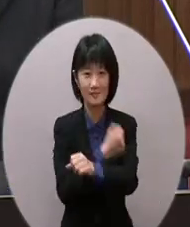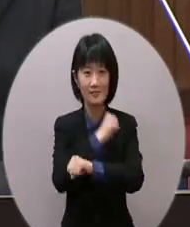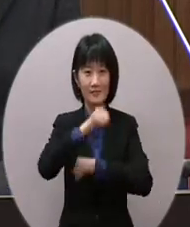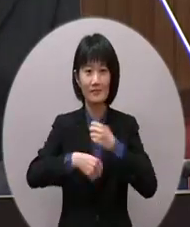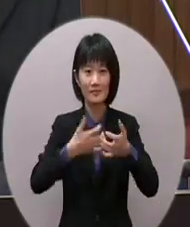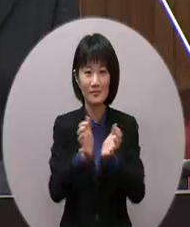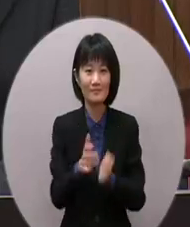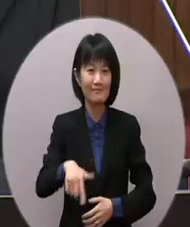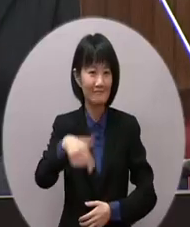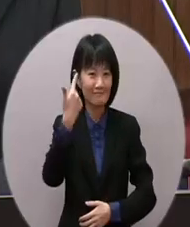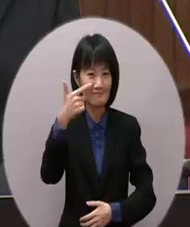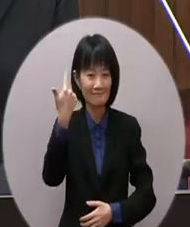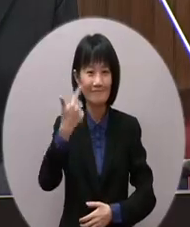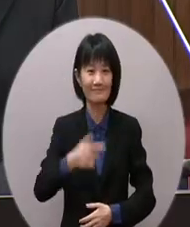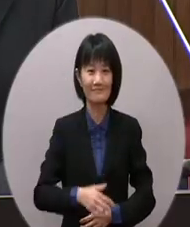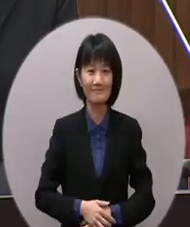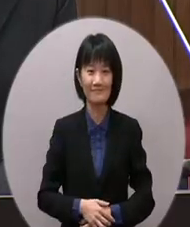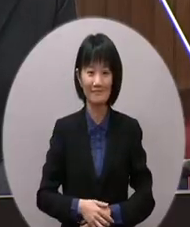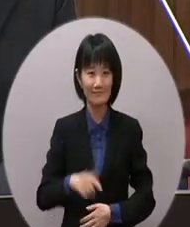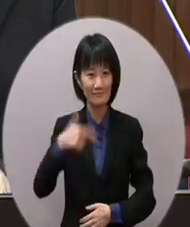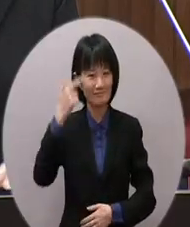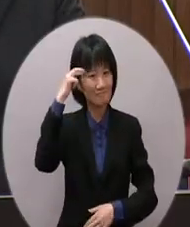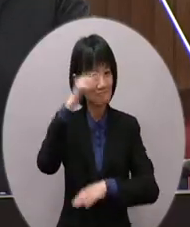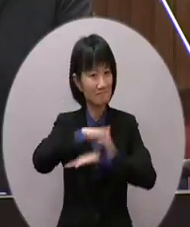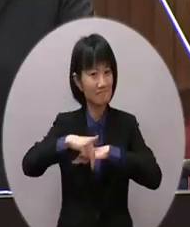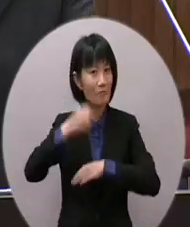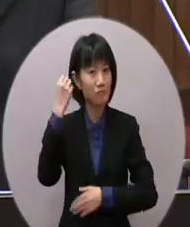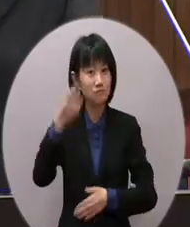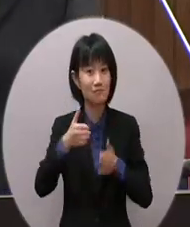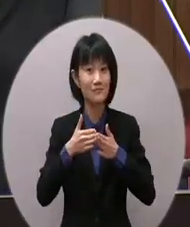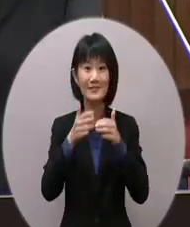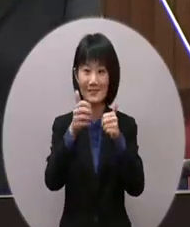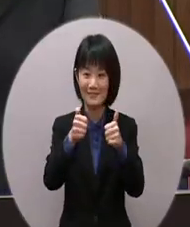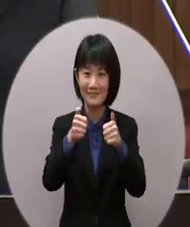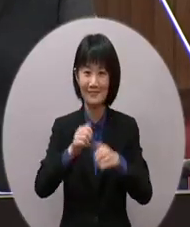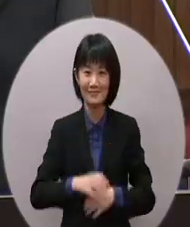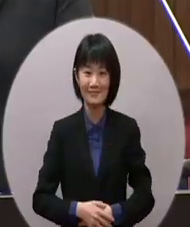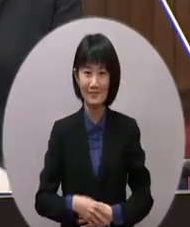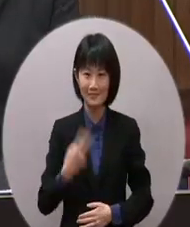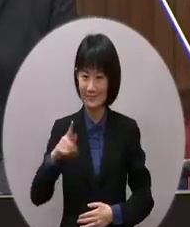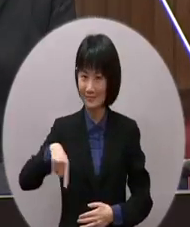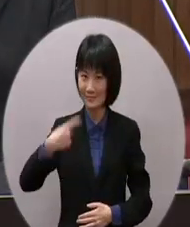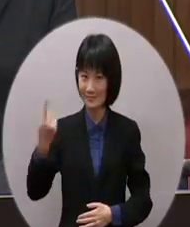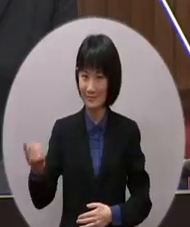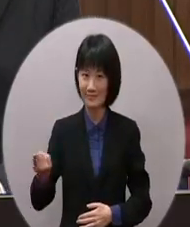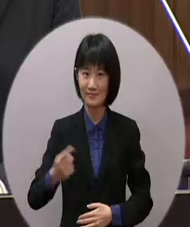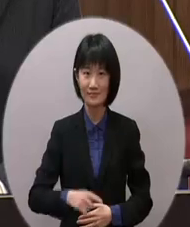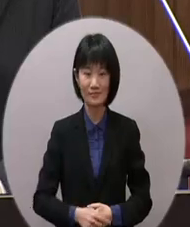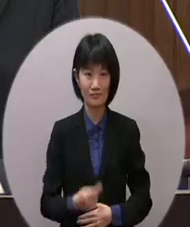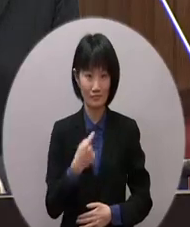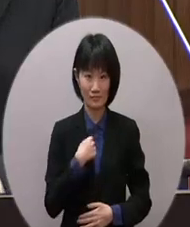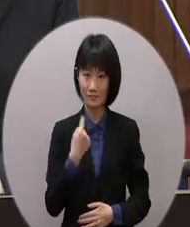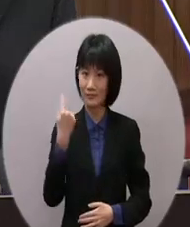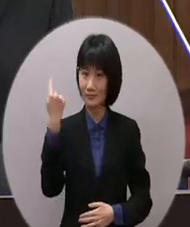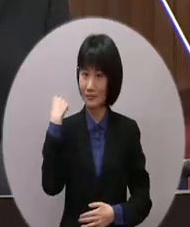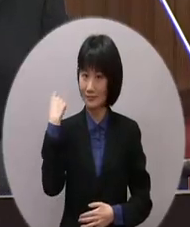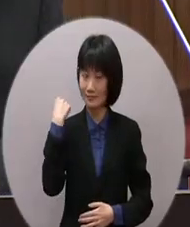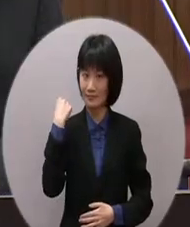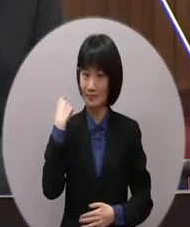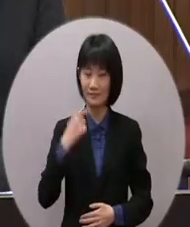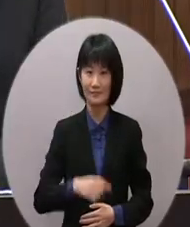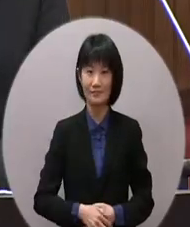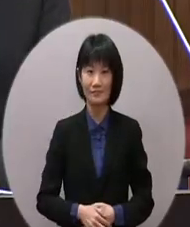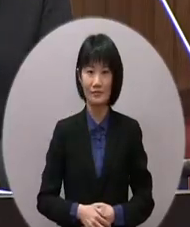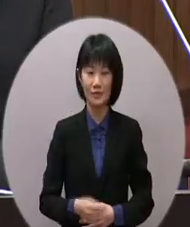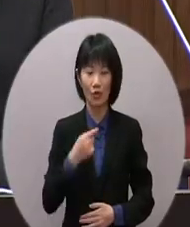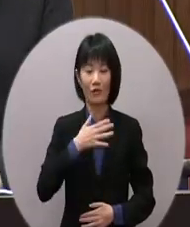快来找出这样一个新的一个模式。好，谢谢。好，那接下来我昨天我也知道说我